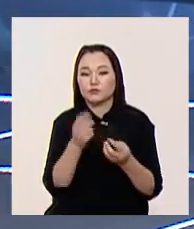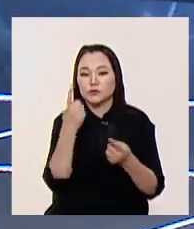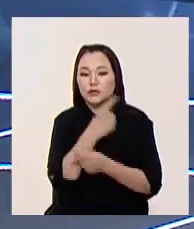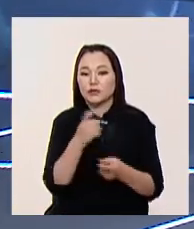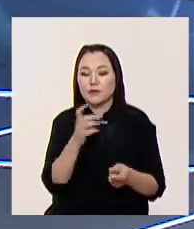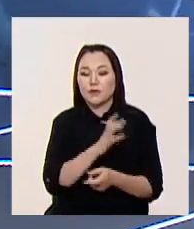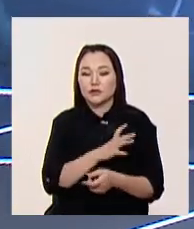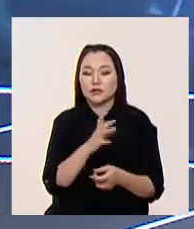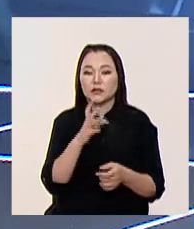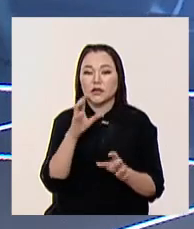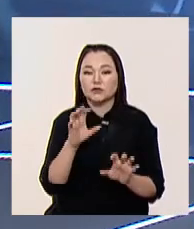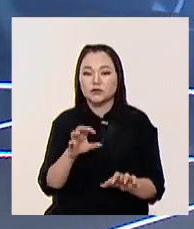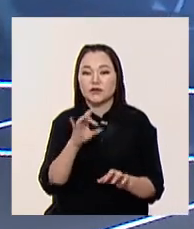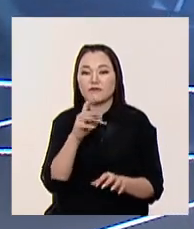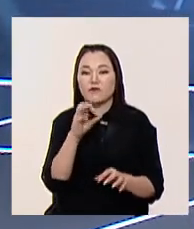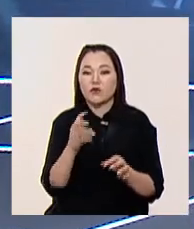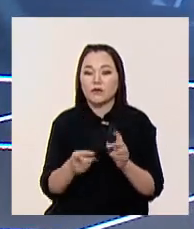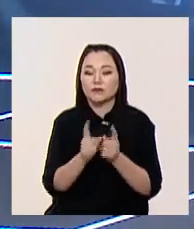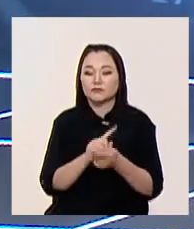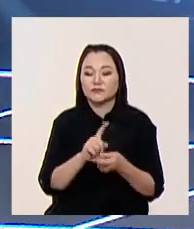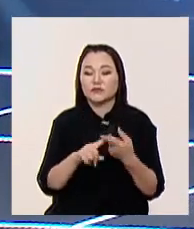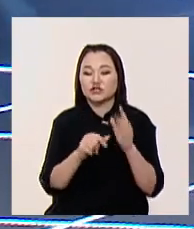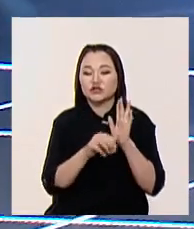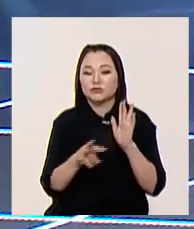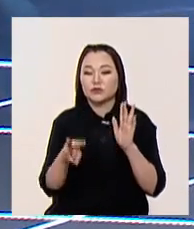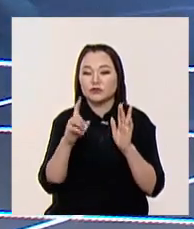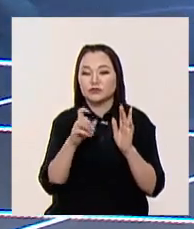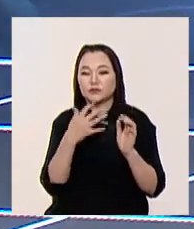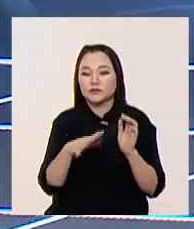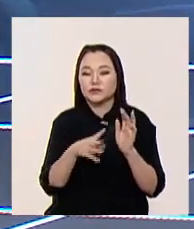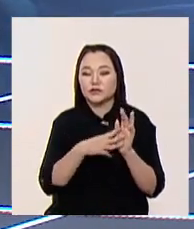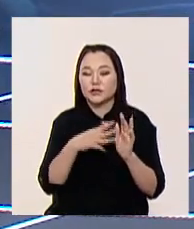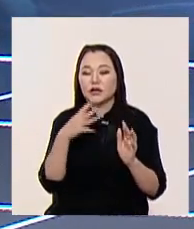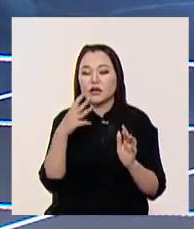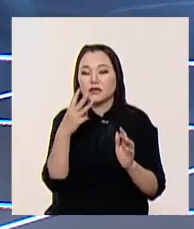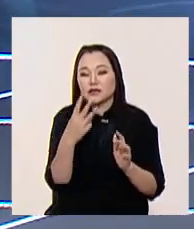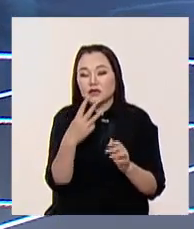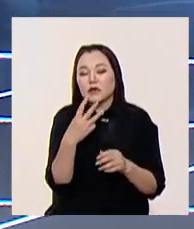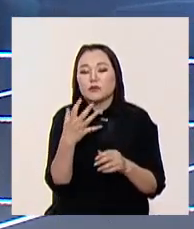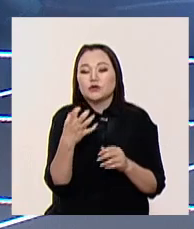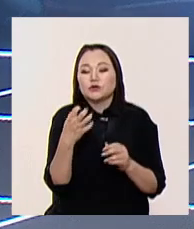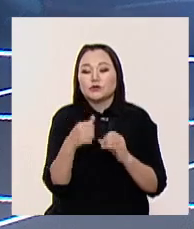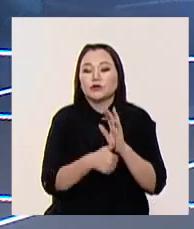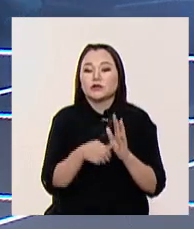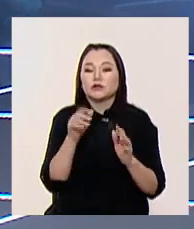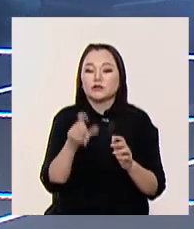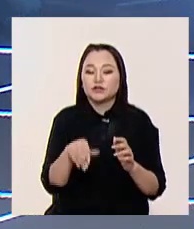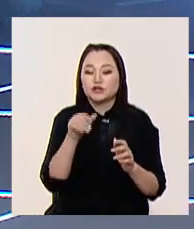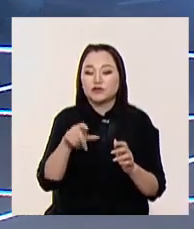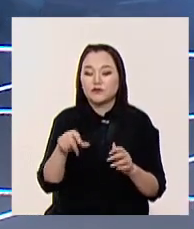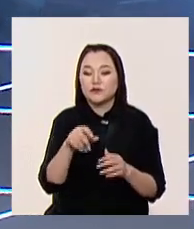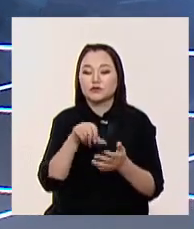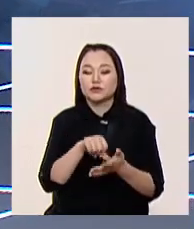жариялады. Конституциялық реформаларды 6 миллион 163 516 адам қолдаған. Алайда қарсы болғандар да